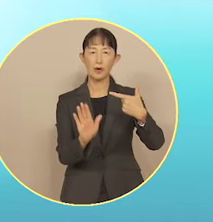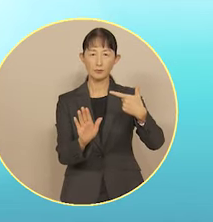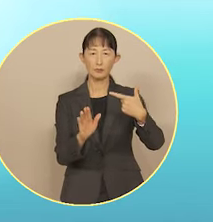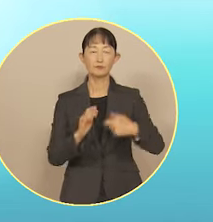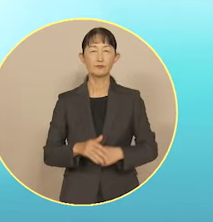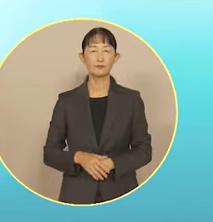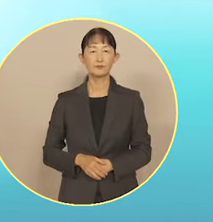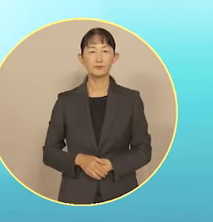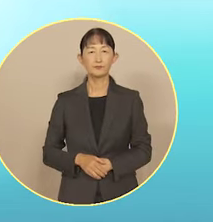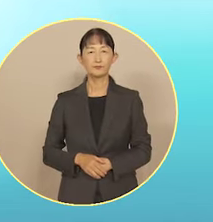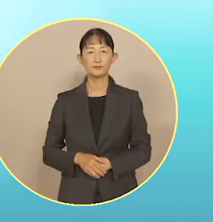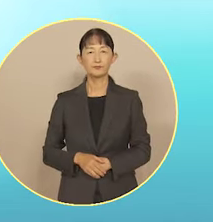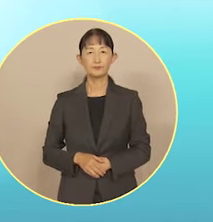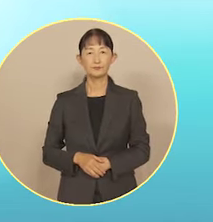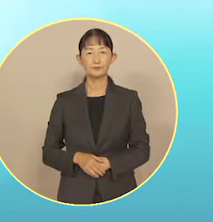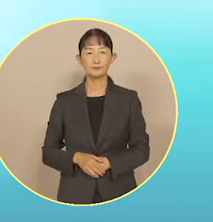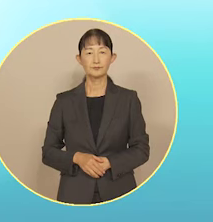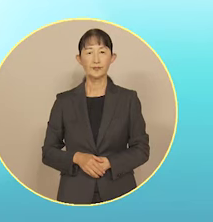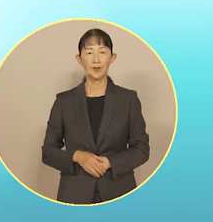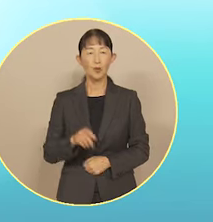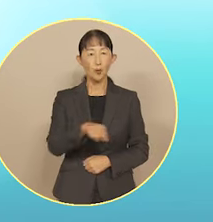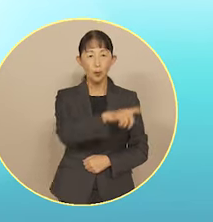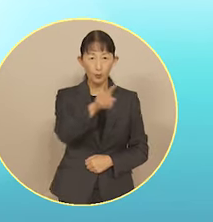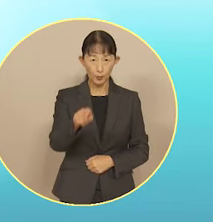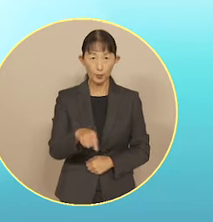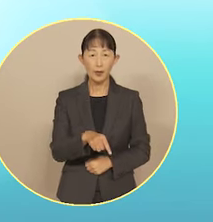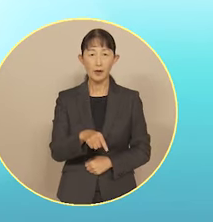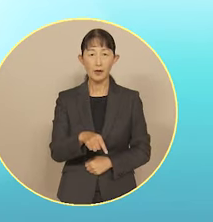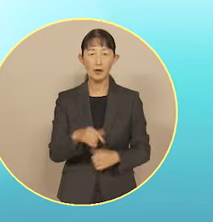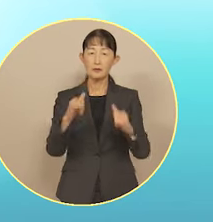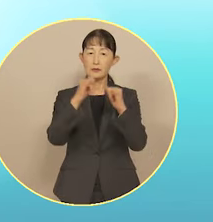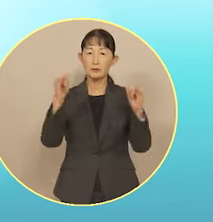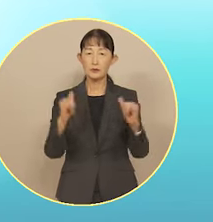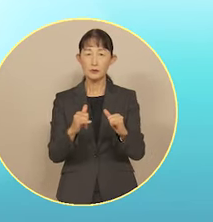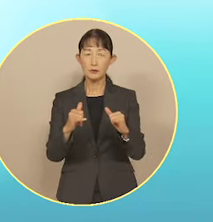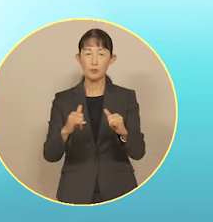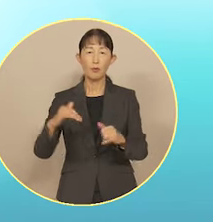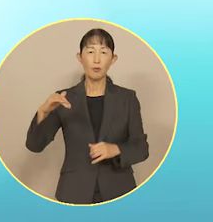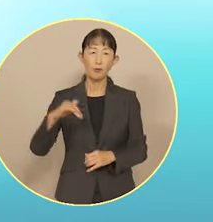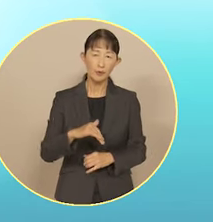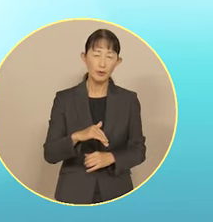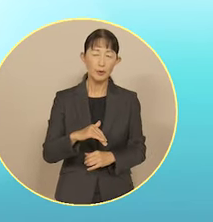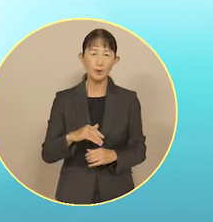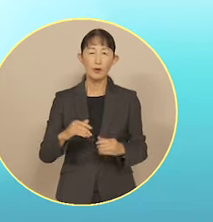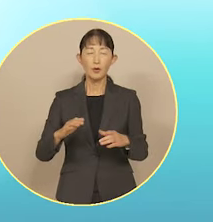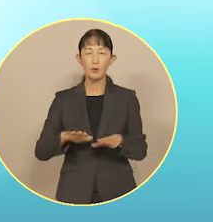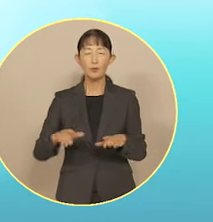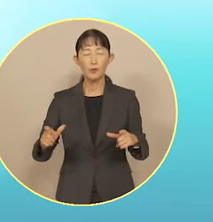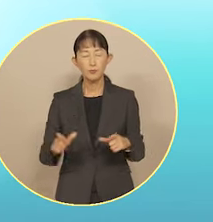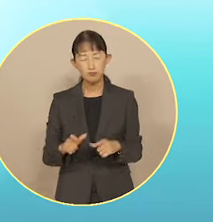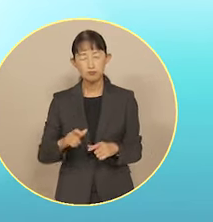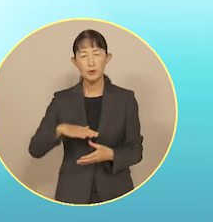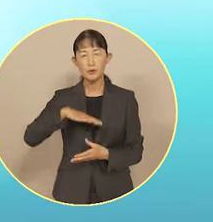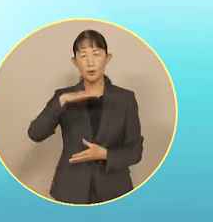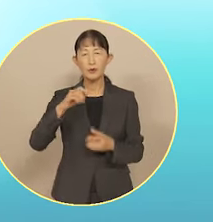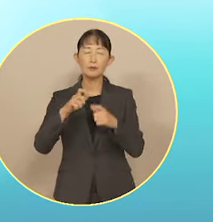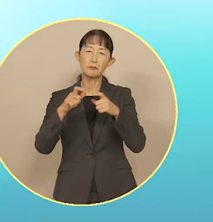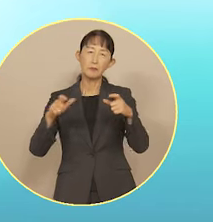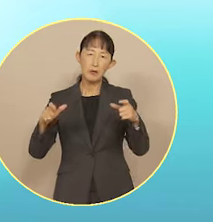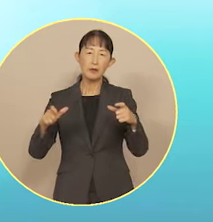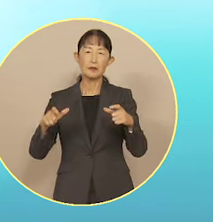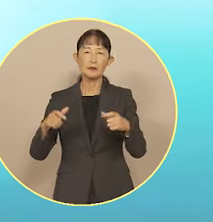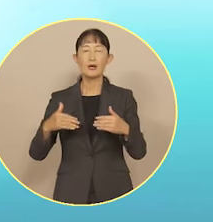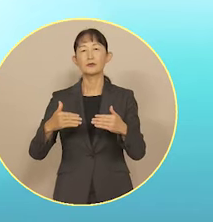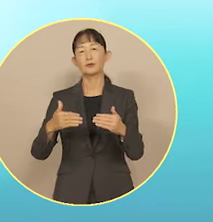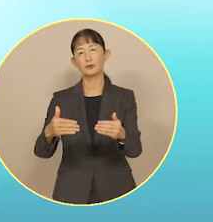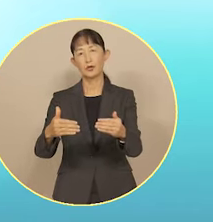ますで中三艦地域ではですねやはり人口減少少子高齢化が著しくえ進行しており